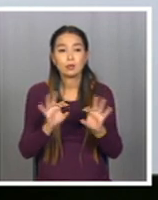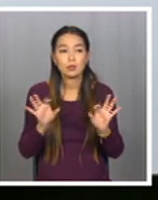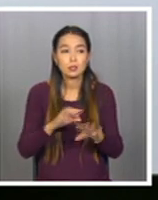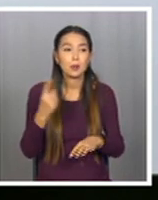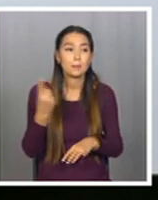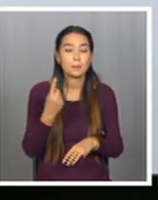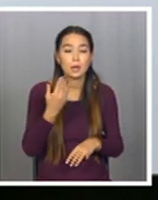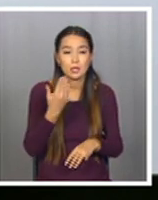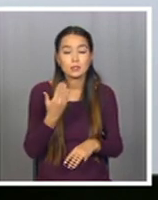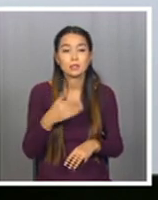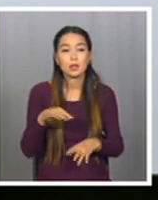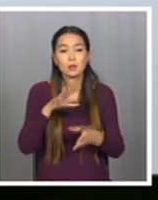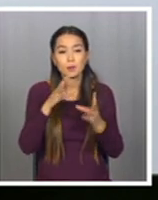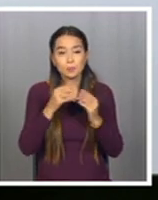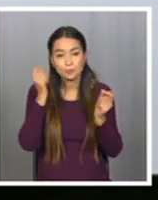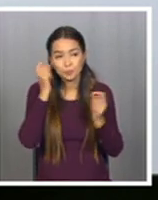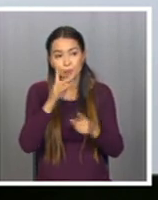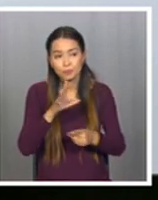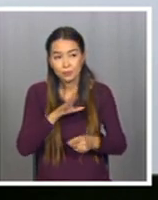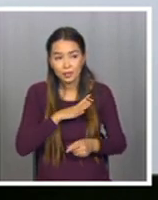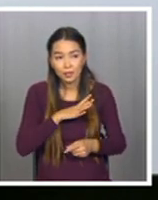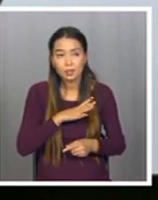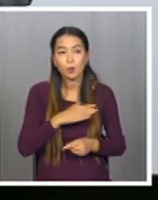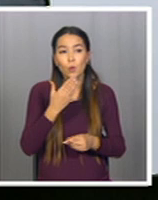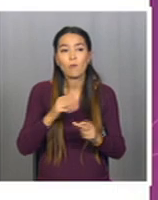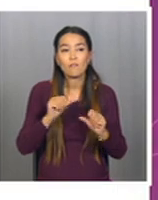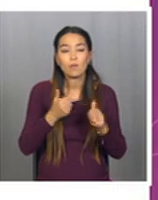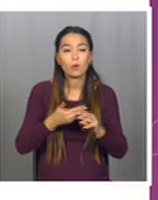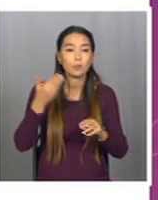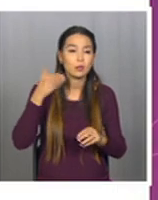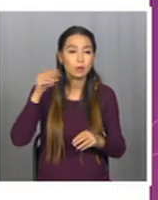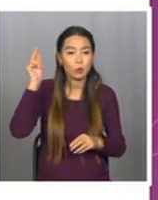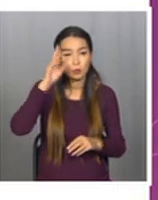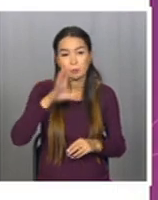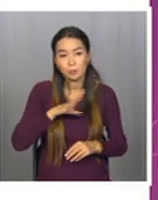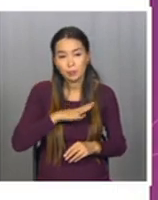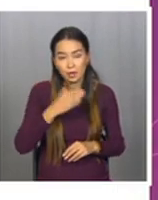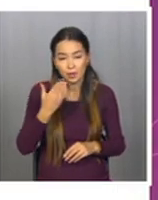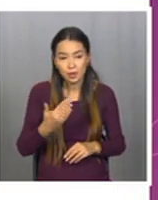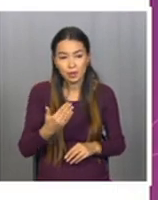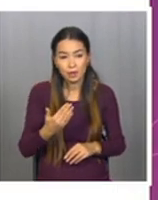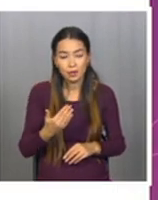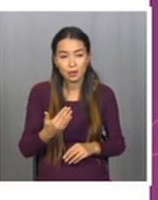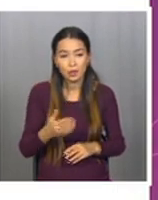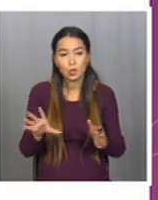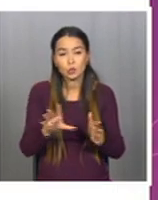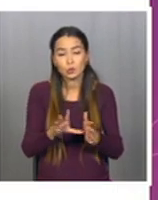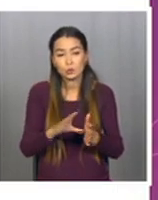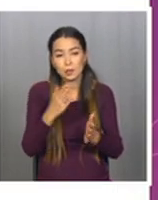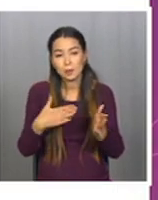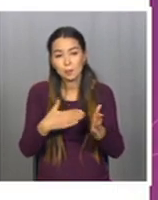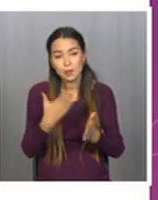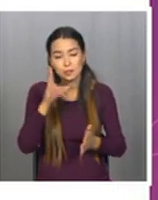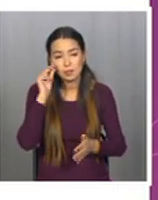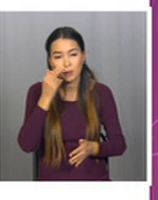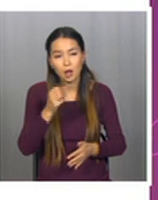әсерлік мәнін анықтайық тоқ күшінің. Әсерлік мәнінің формуласын өткен сабақтардан білеміз. Ол тоқ күшінің максимум мәнін немесе